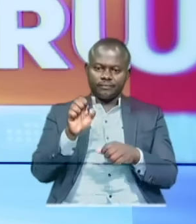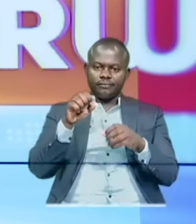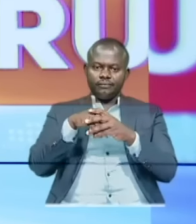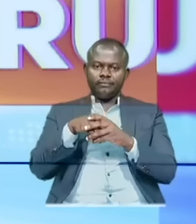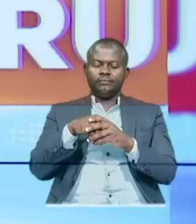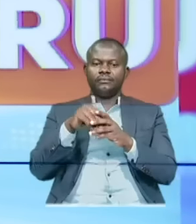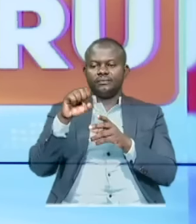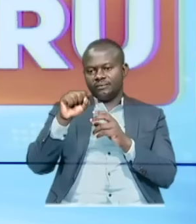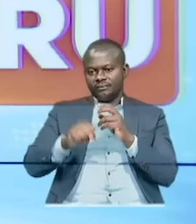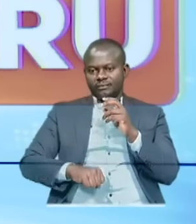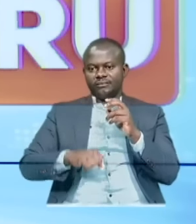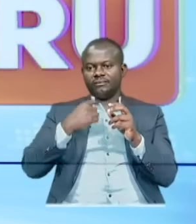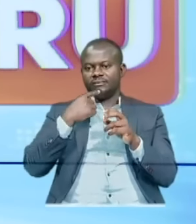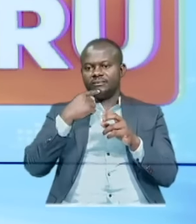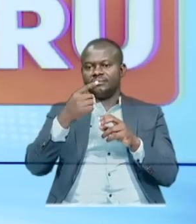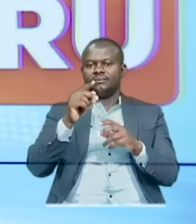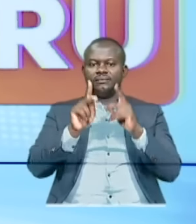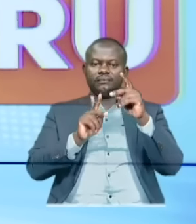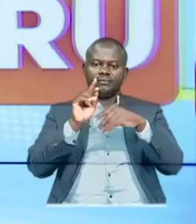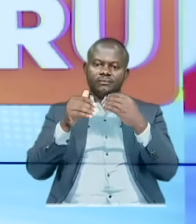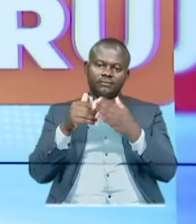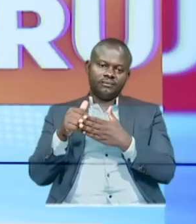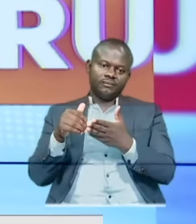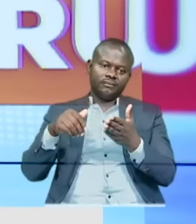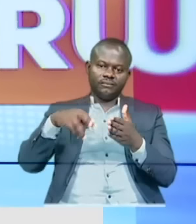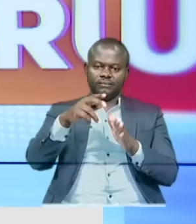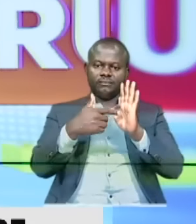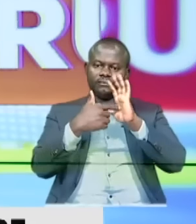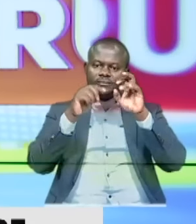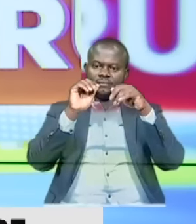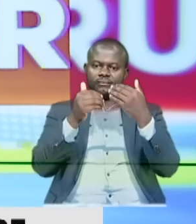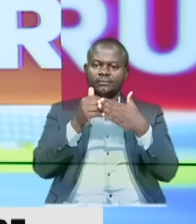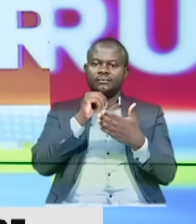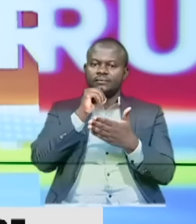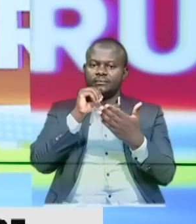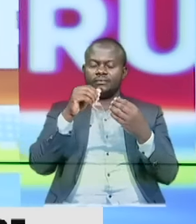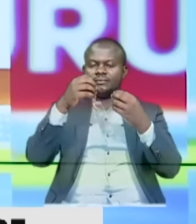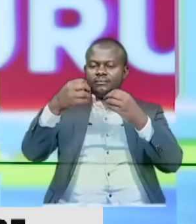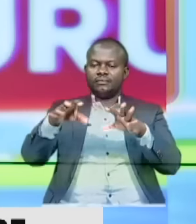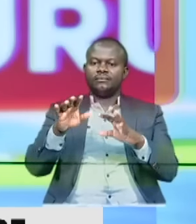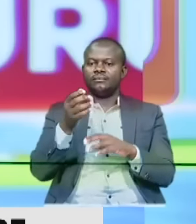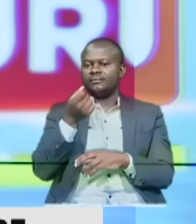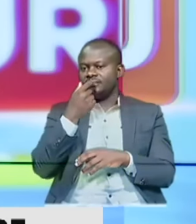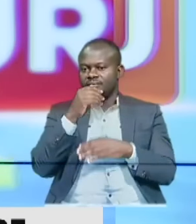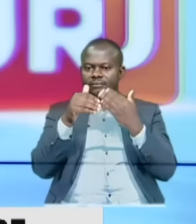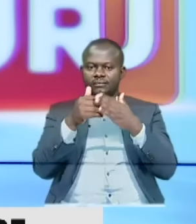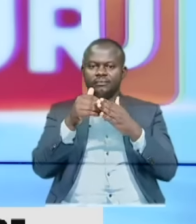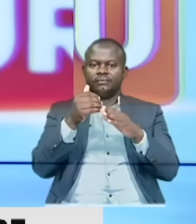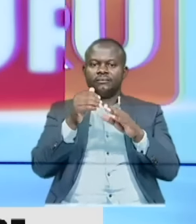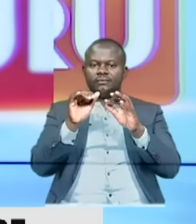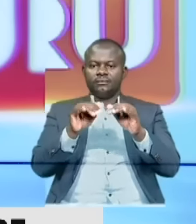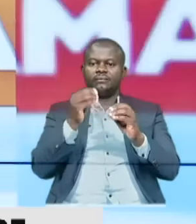ntara y'Amajyepfo hari abagenda bagaragaza ko bata imiti hirya no hino iba yarasigaye mu ngo bakayivanga n'ibishingwe